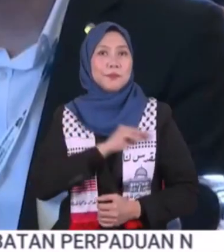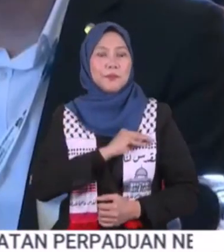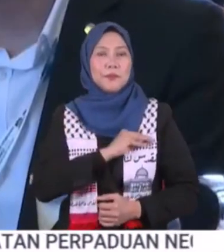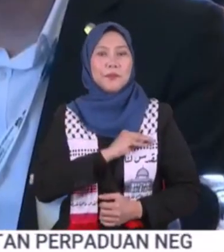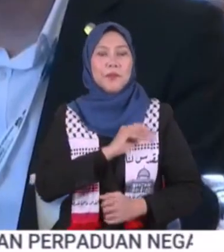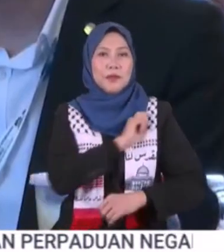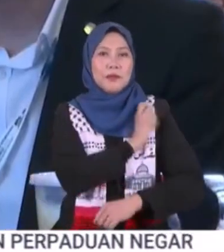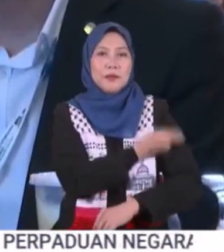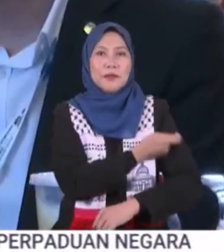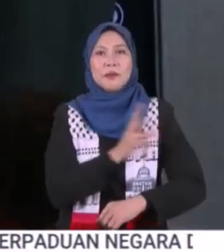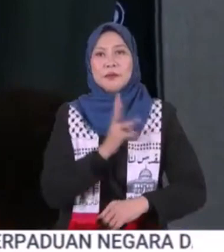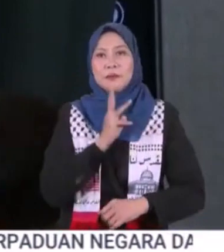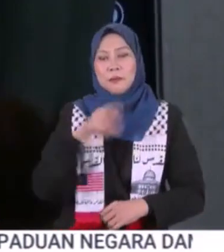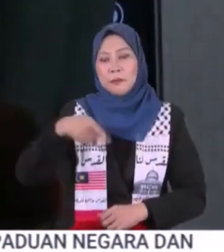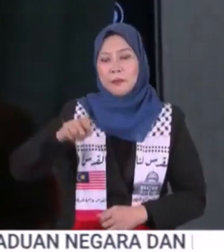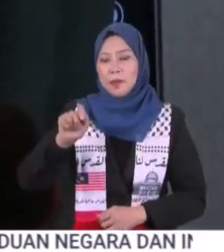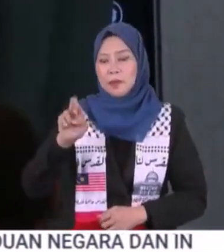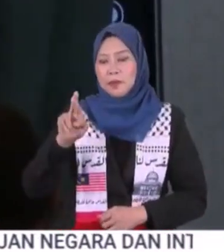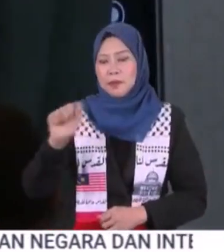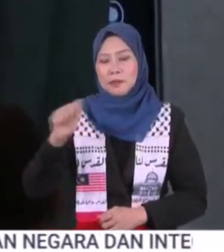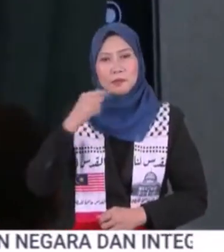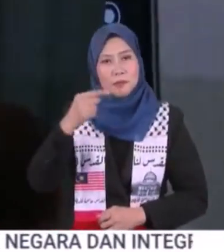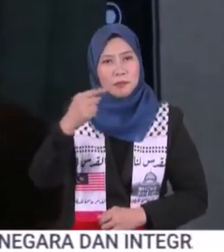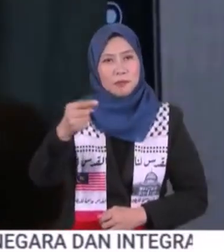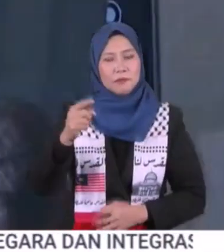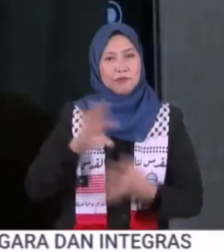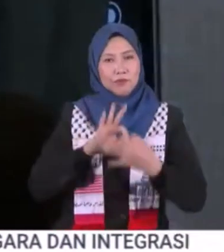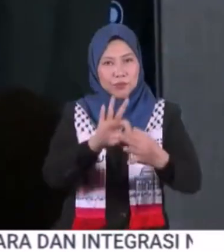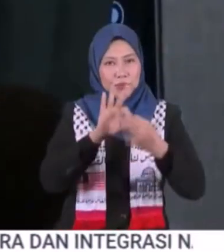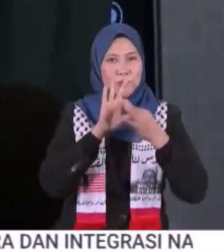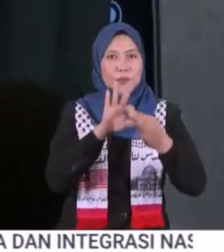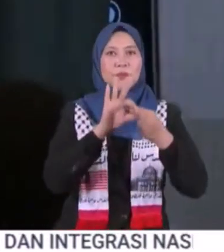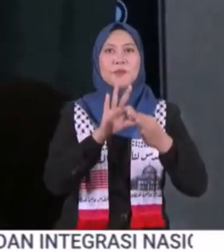Tenaga dan Transformasi Air Petra berkata, menerusi usaha sama